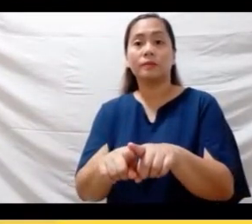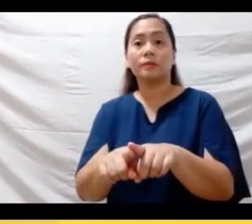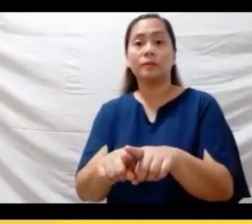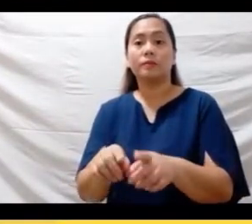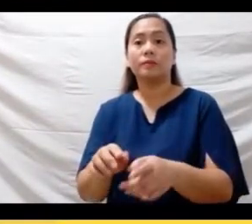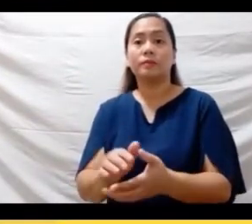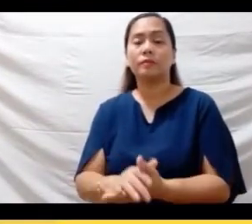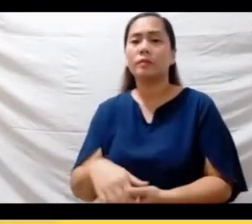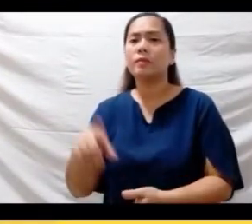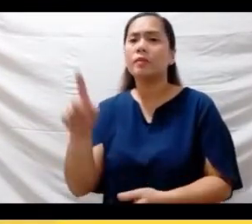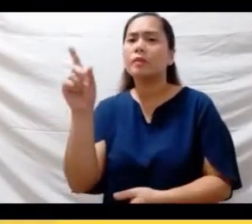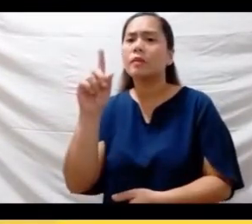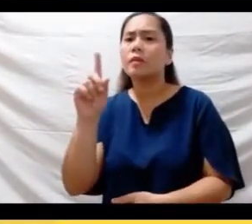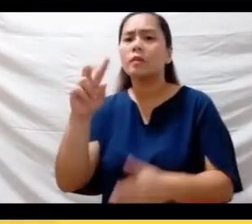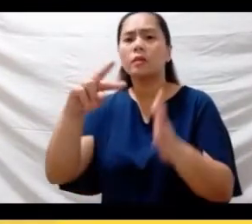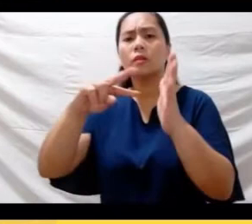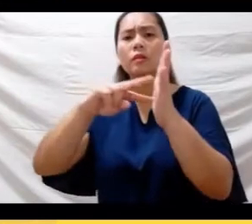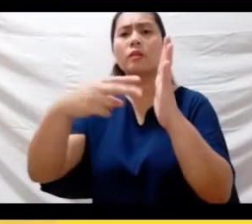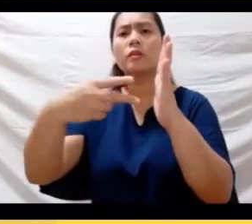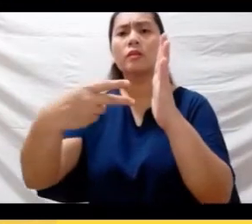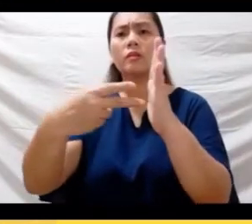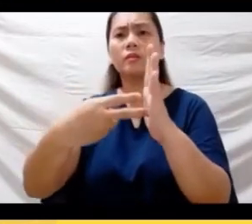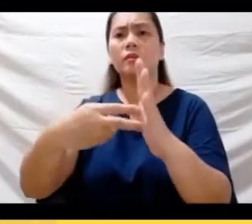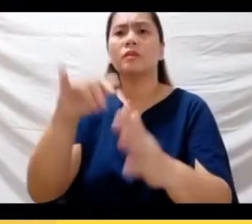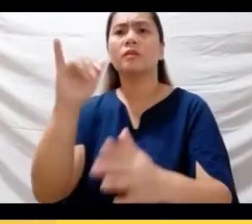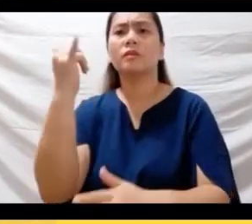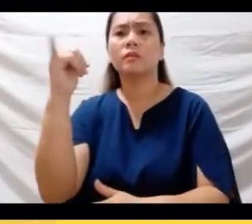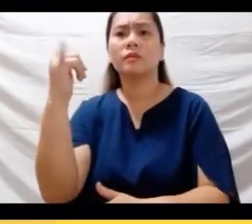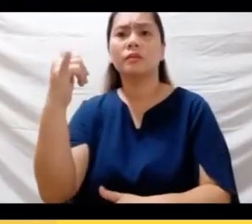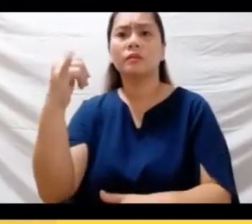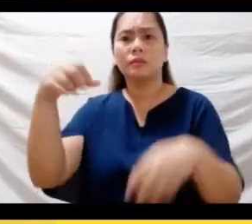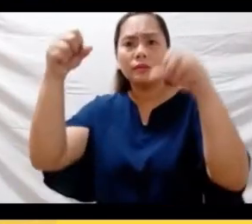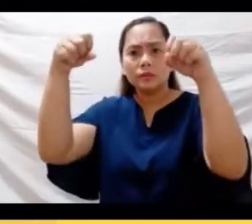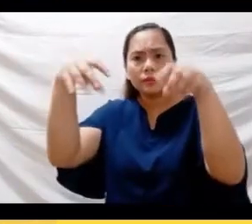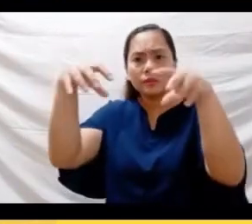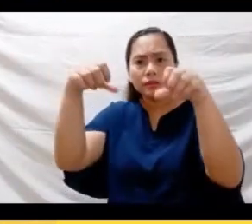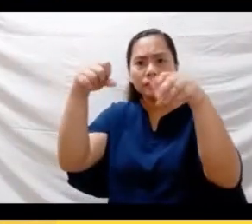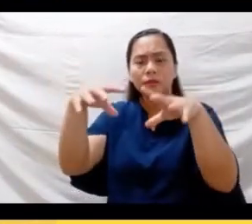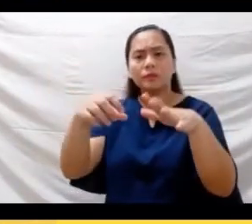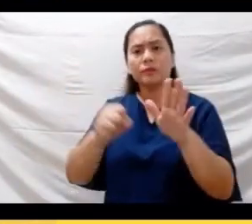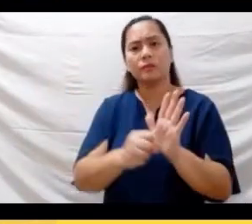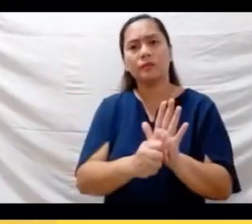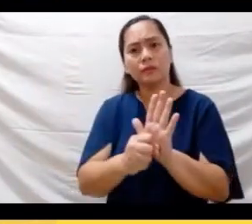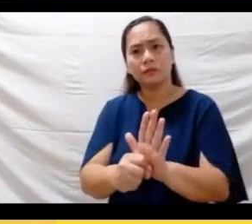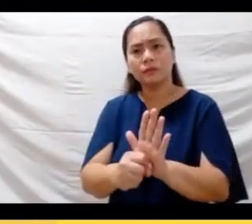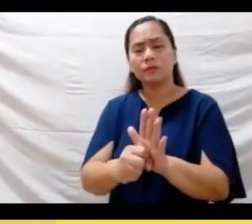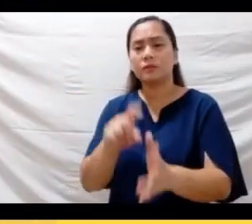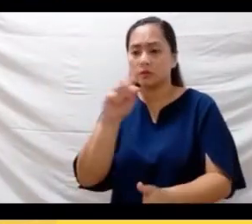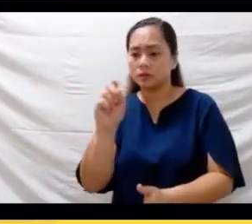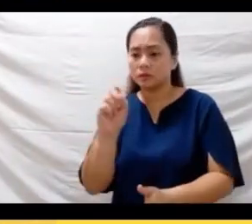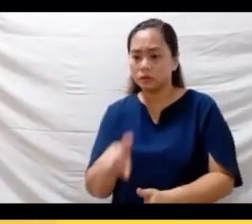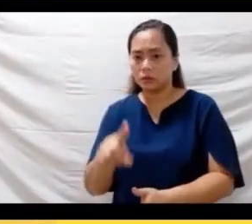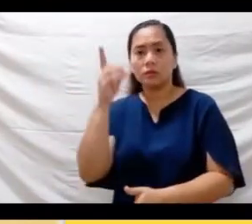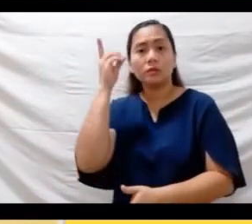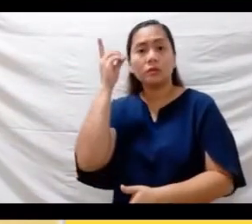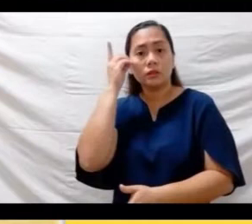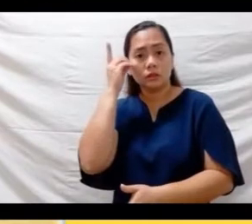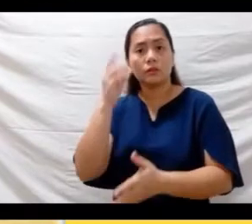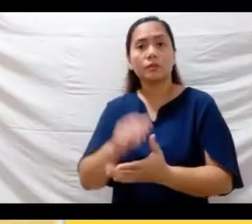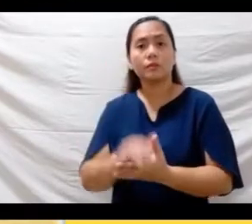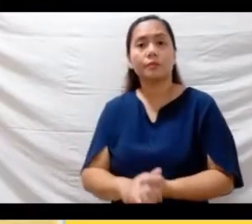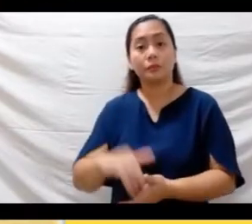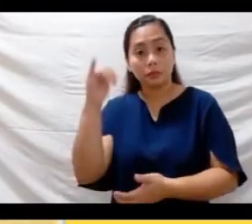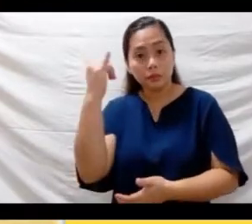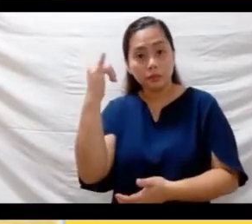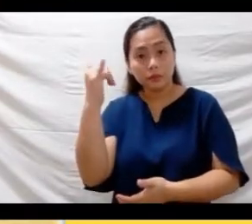Ano po ang ibig sabihin kapag yellow rainfall advisory? Tanong ni Dino. Ang yellow